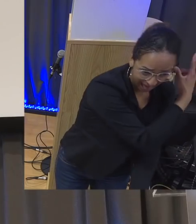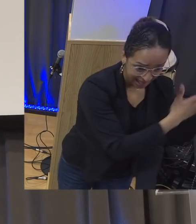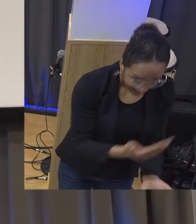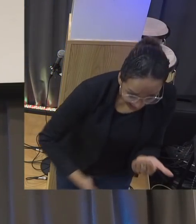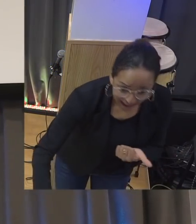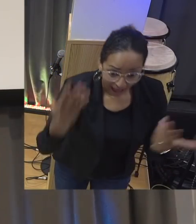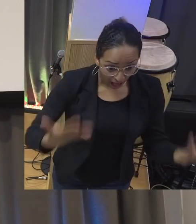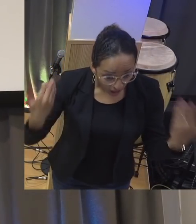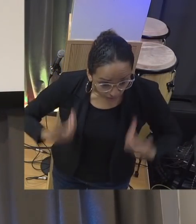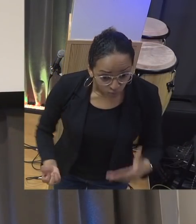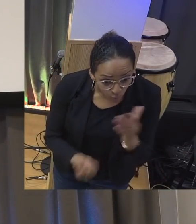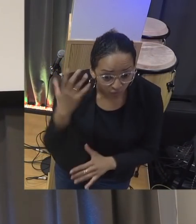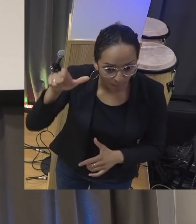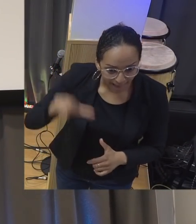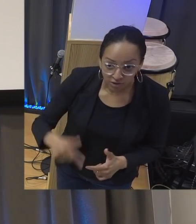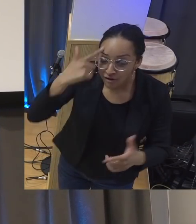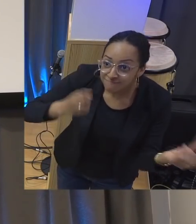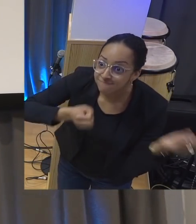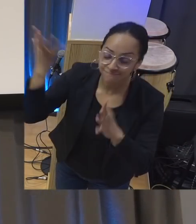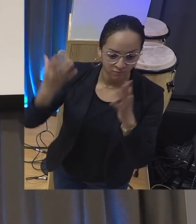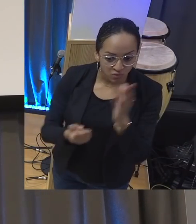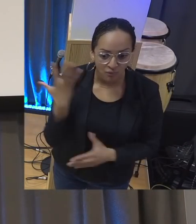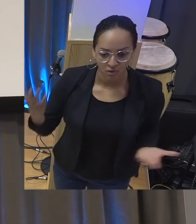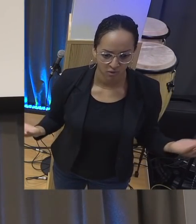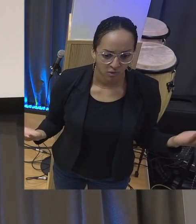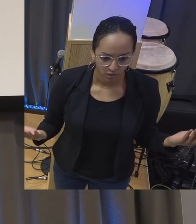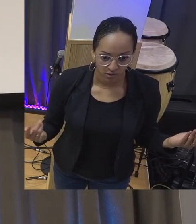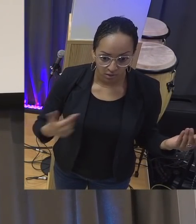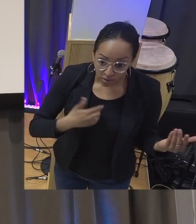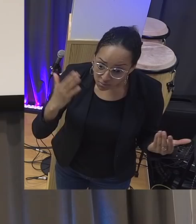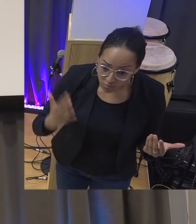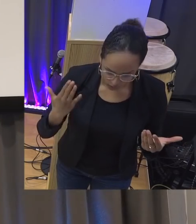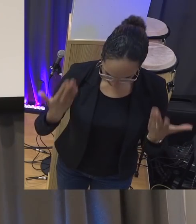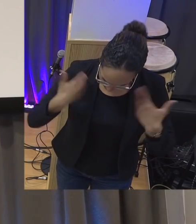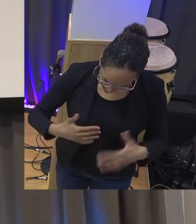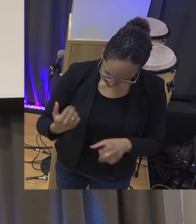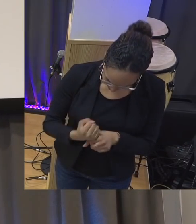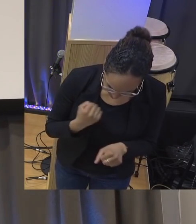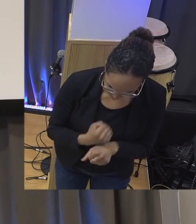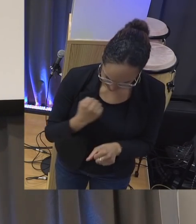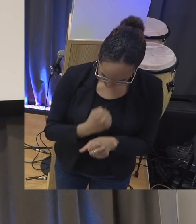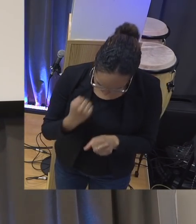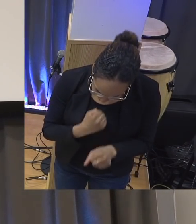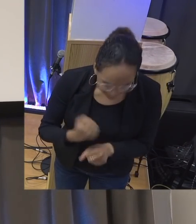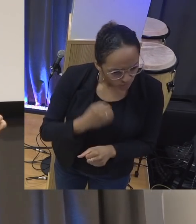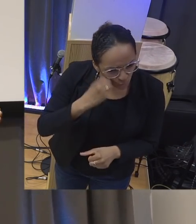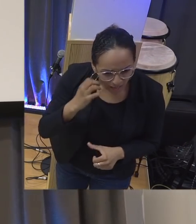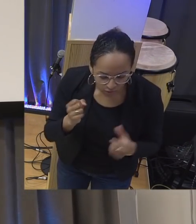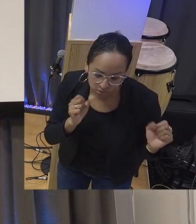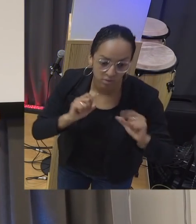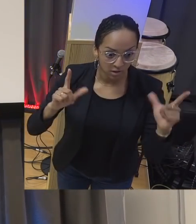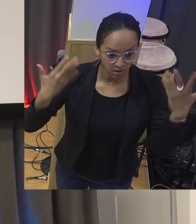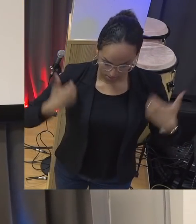revais l'homme nouveau, avec des pensées nouvelles. Et j'ai besoin de travailler là-dessus. J'ai besoin chaque jour